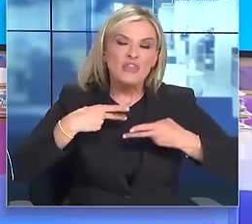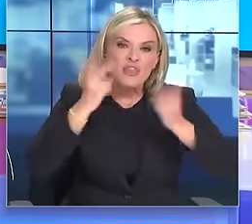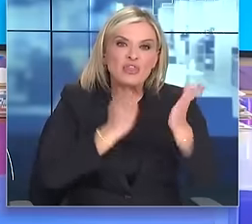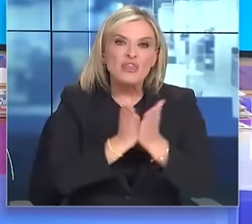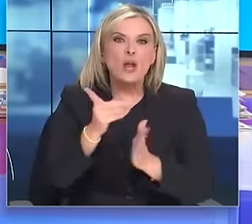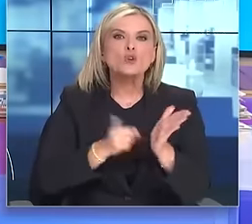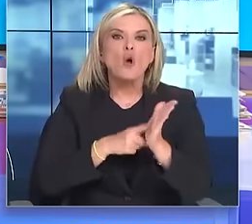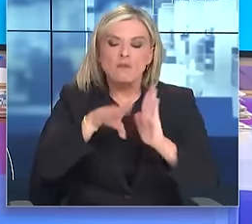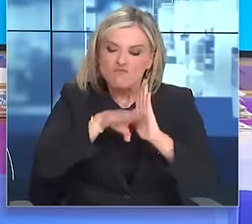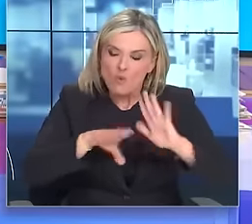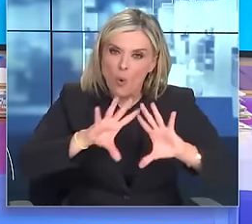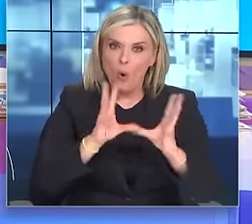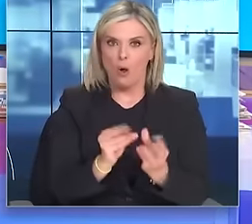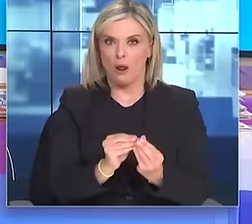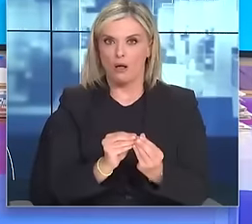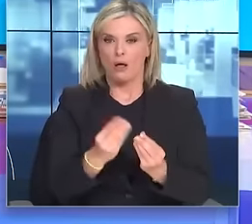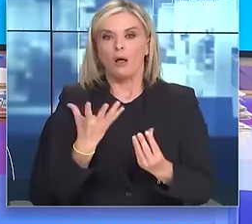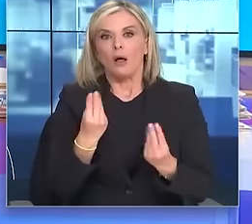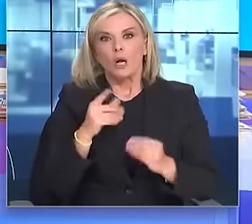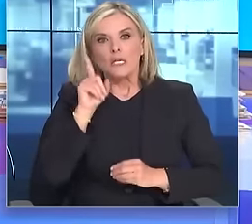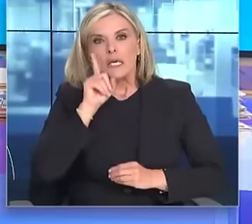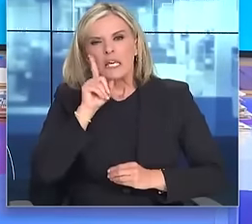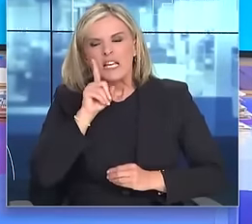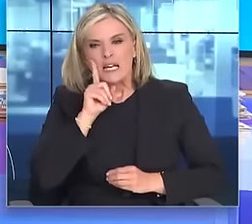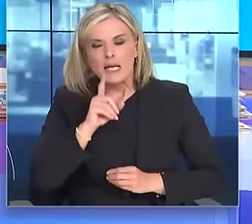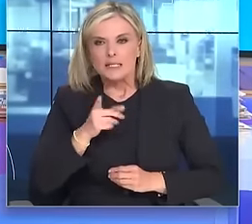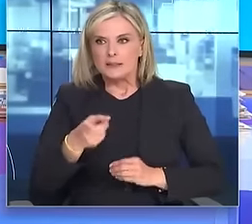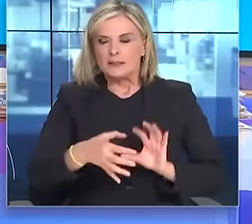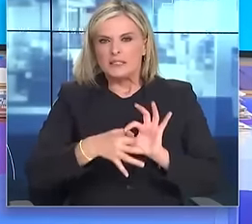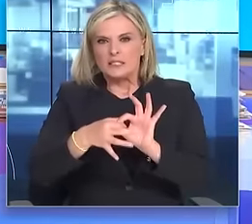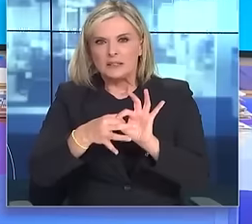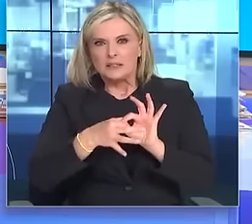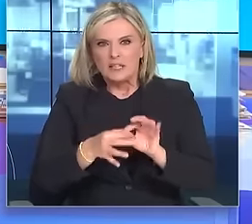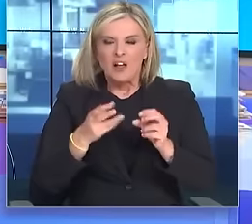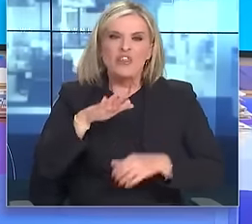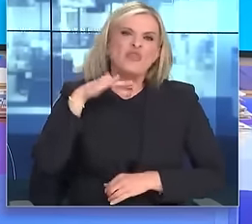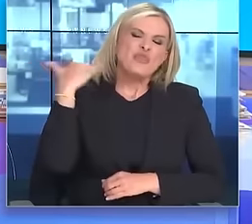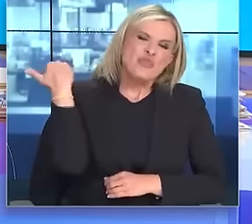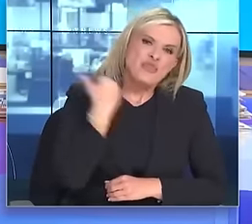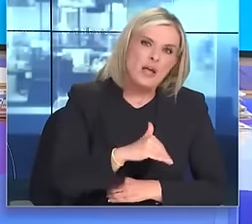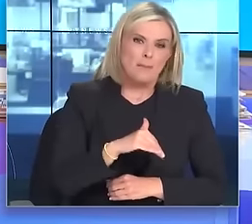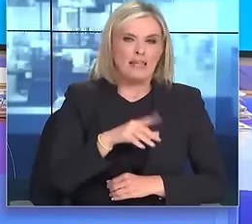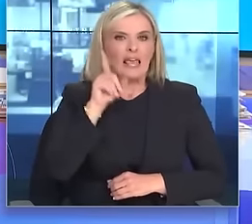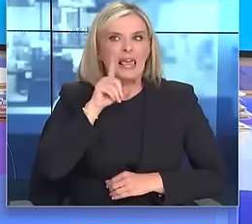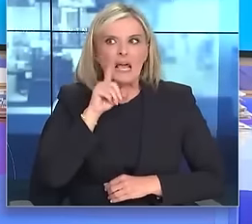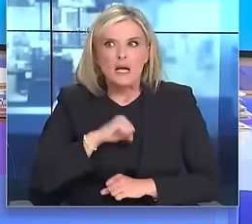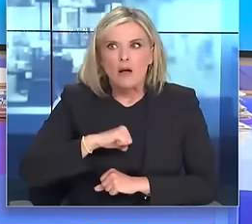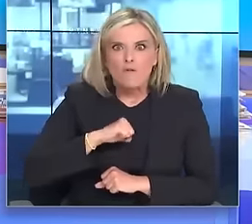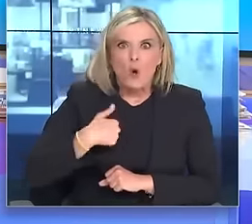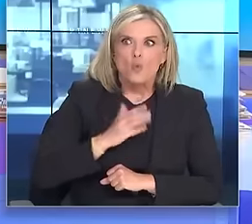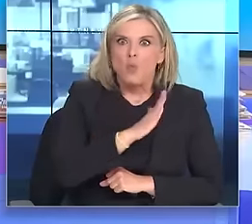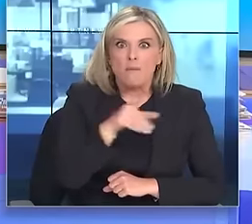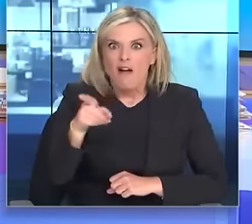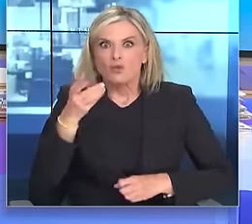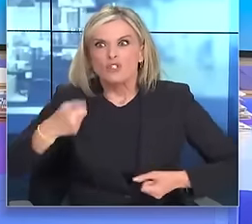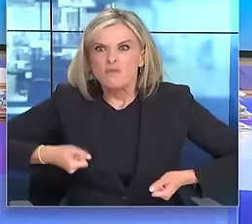με τον κακοποιητή. Γιατί υπάρχουν πολλές φορές σχέσεις εξαρτήσεις. Οι κακοποιητές πολλές φορές κάνουν τις γυναίκες να αισθάνονται.